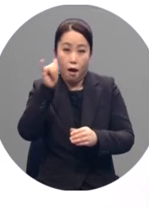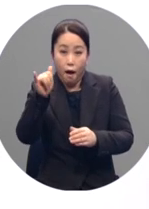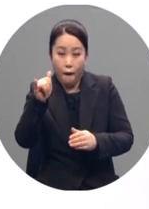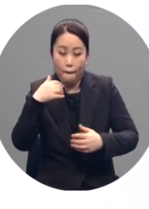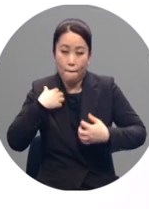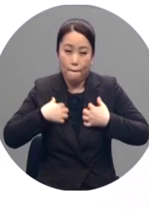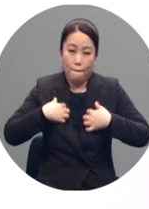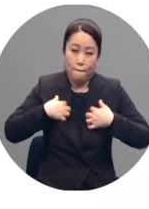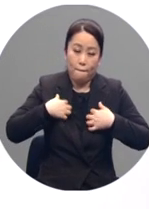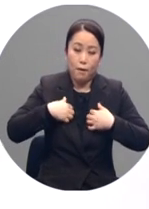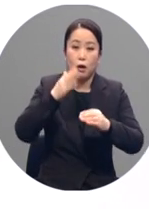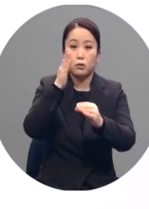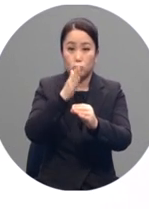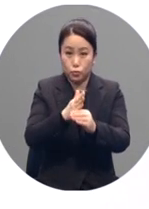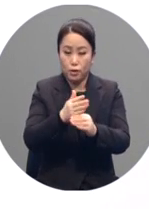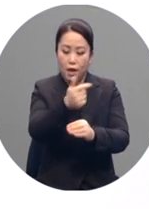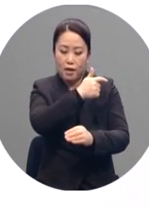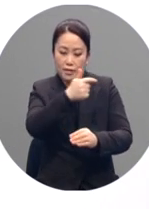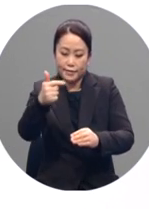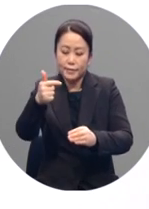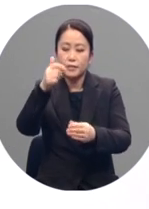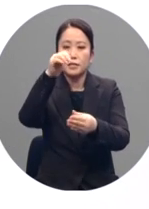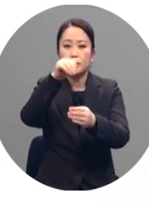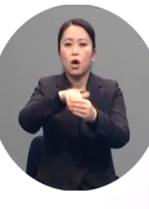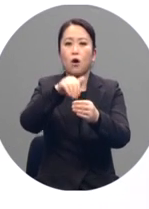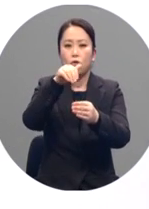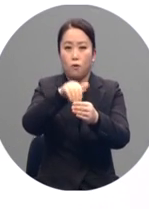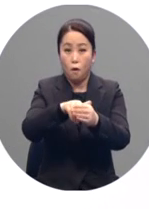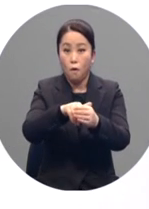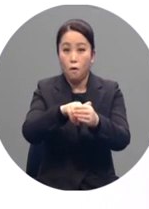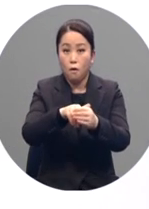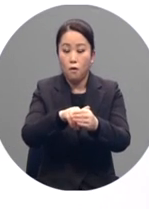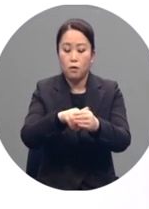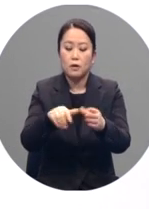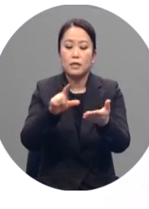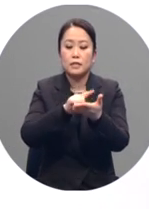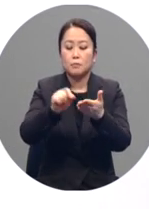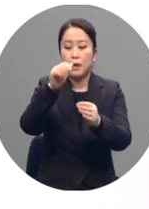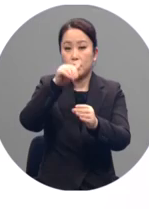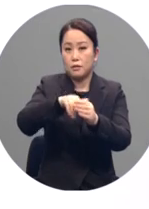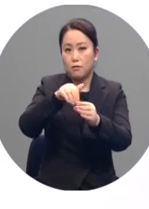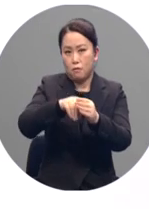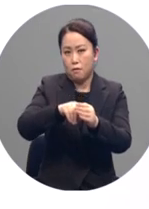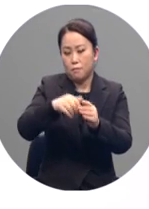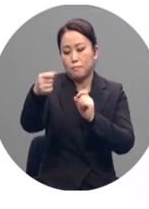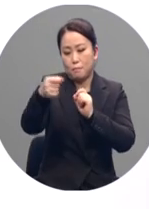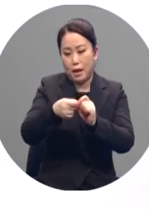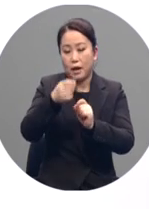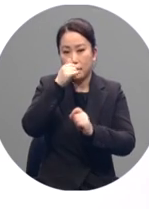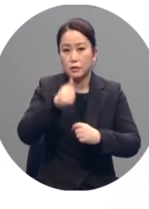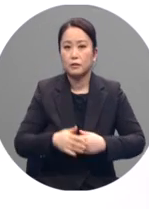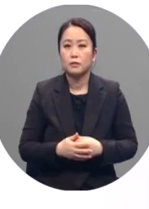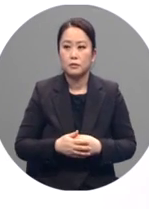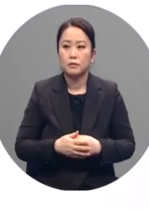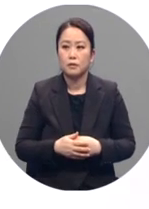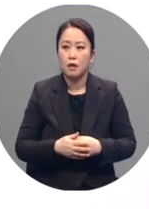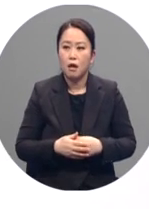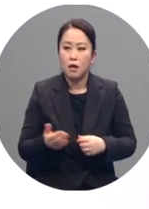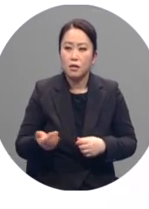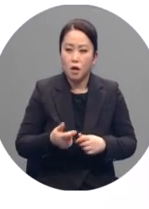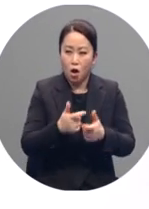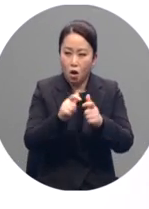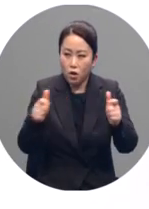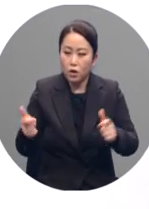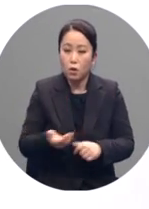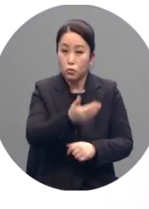이렇게 큰 선거 8대 동시방 선거가 있는 그런 시절로 또 다시 돌아왔습니다. 또 여러 우리